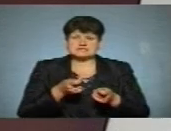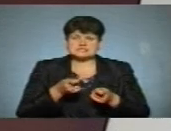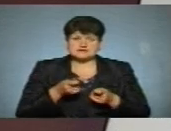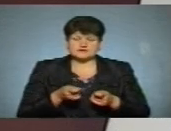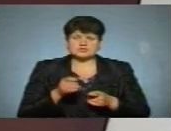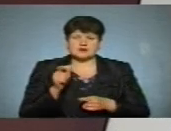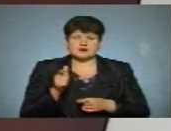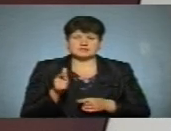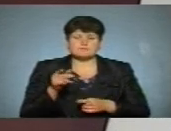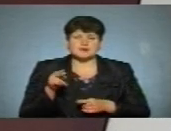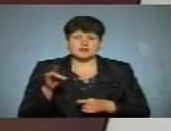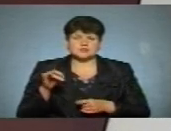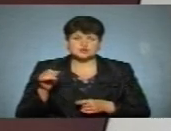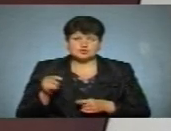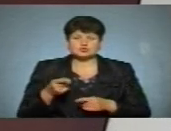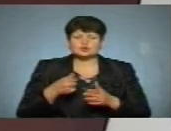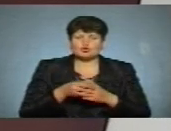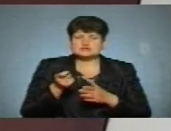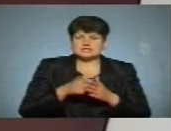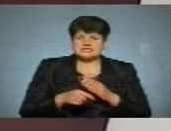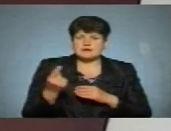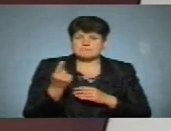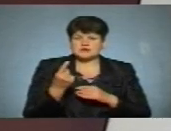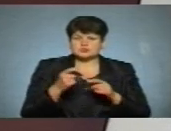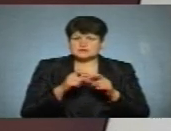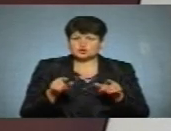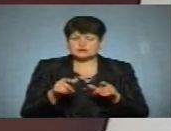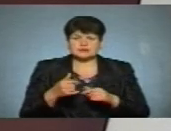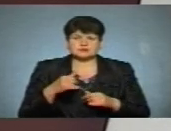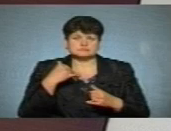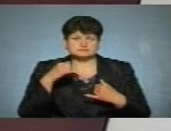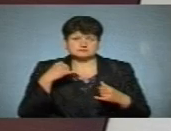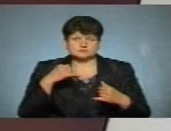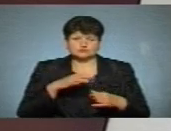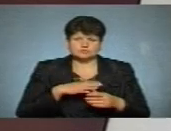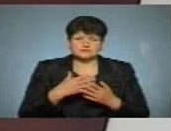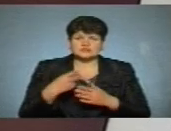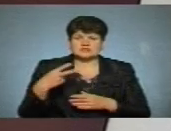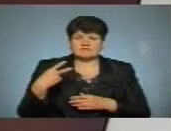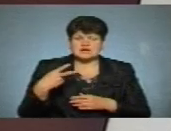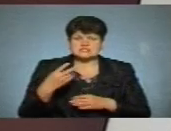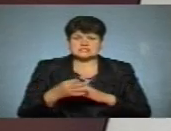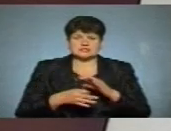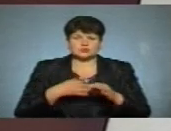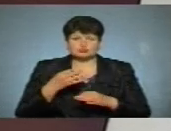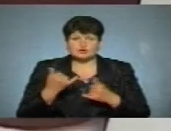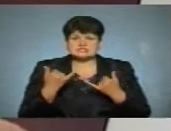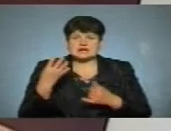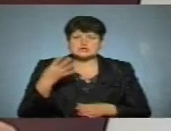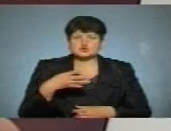Ганна Палешок. За її словами, до закриття першої підстанції до них надходило близько 20 викликів на добу, зараз